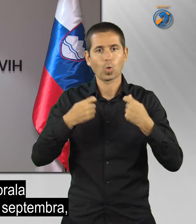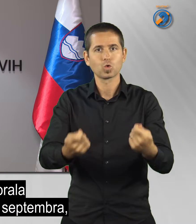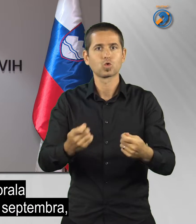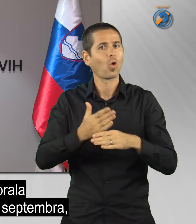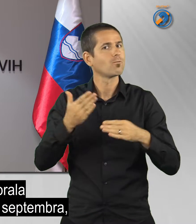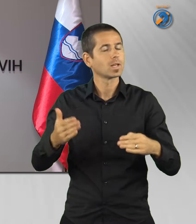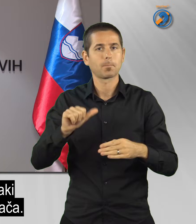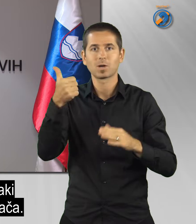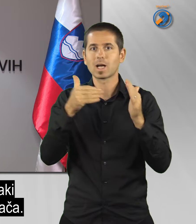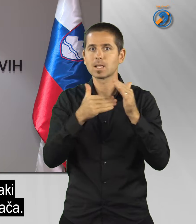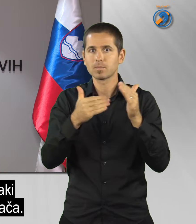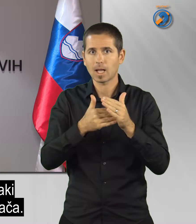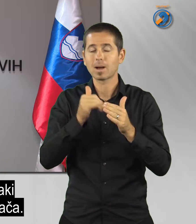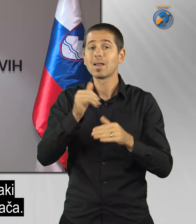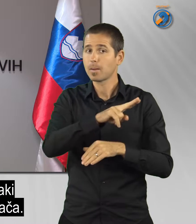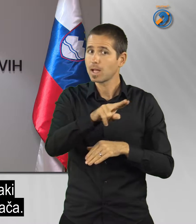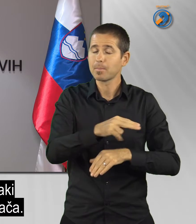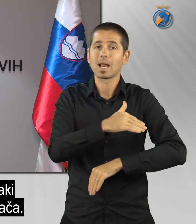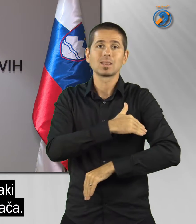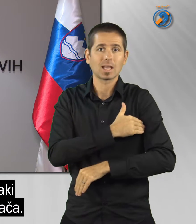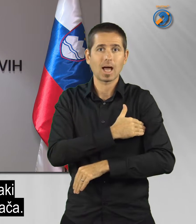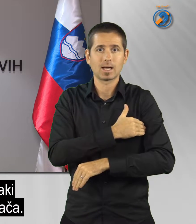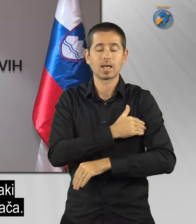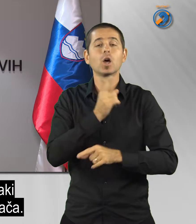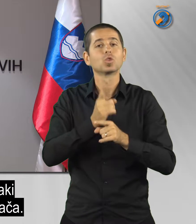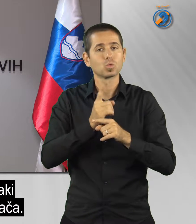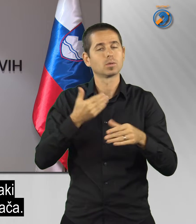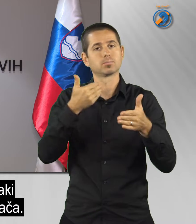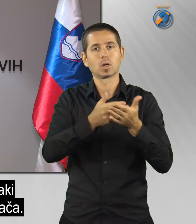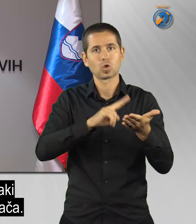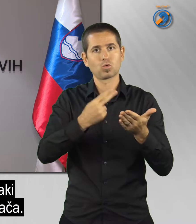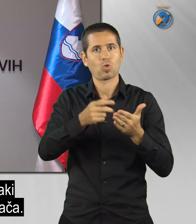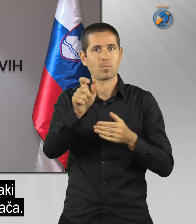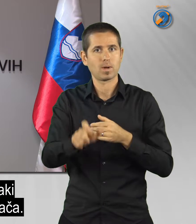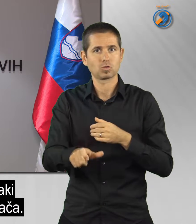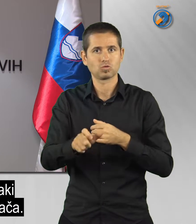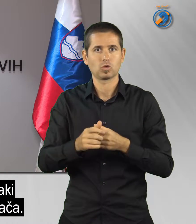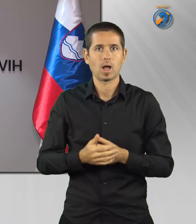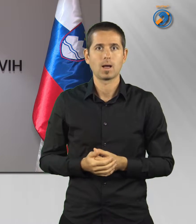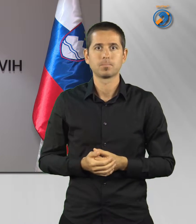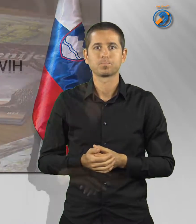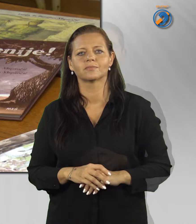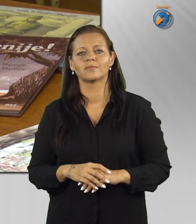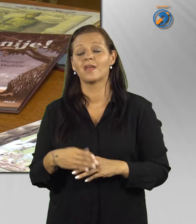1. septembra, da bi imeli dijaki tudi tolmača.